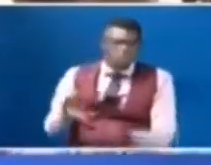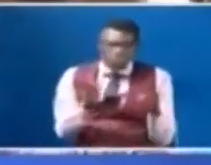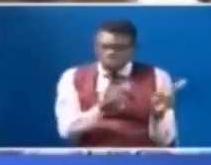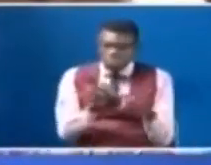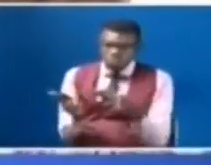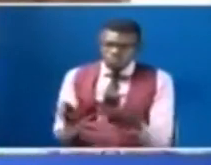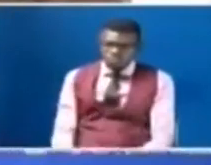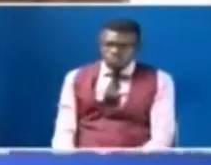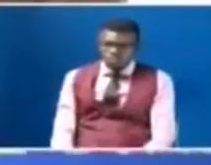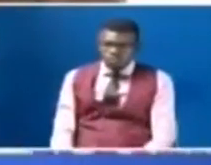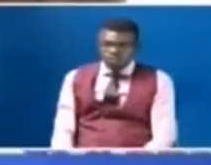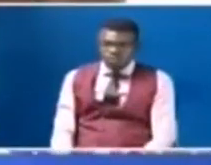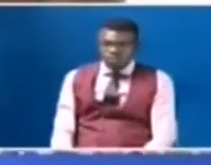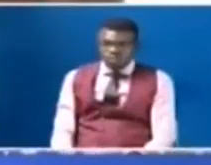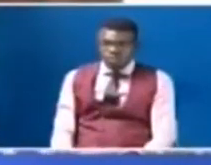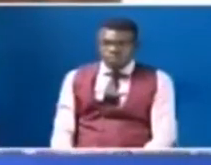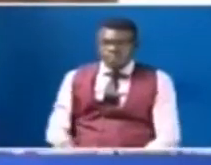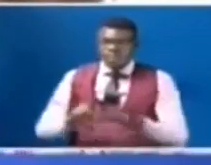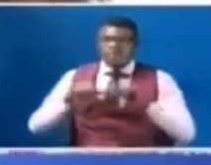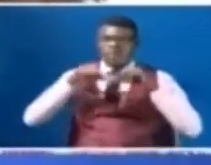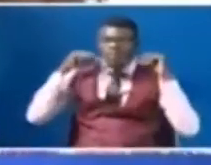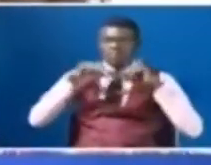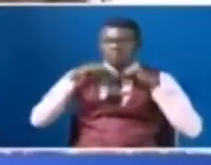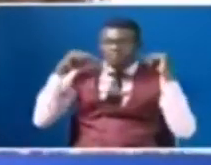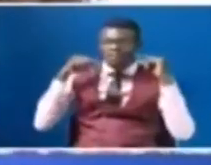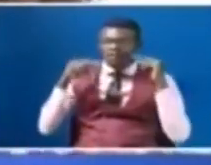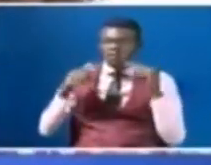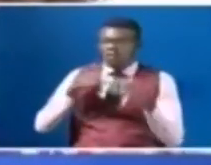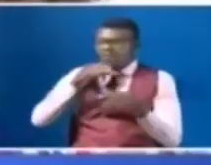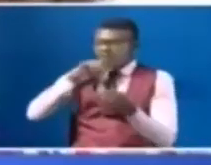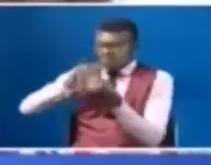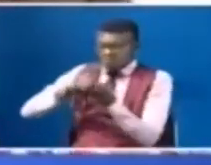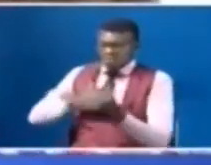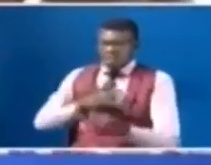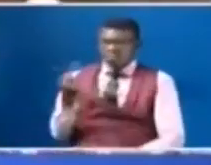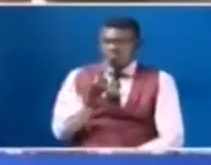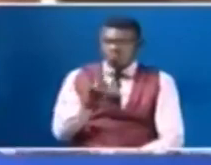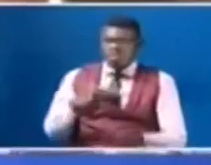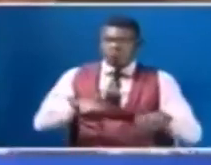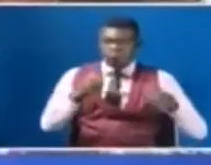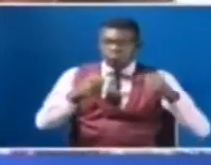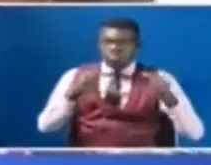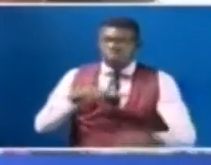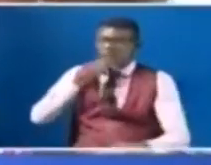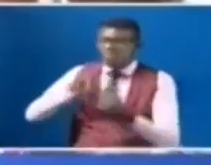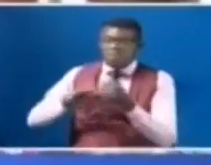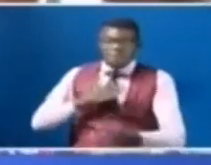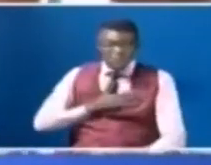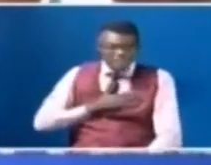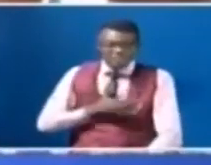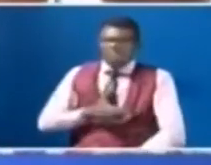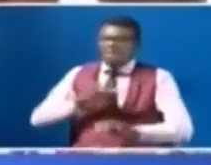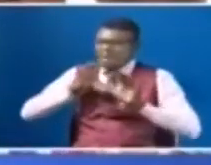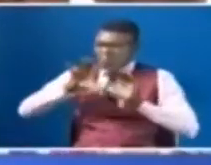kawaida. Ulikuwa ukofi kati ya pasta na mume wangu. Mume wangu alirusha maneno makali kwa